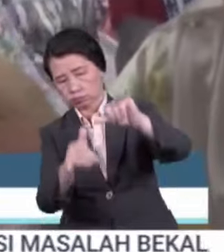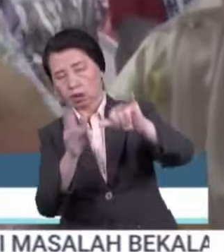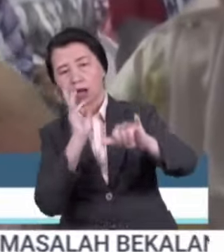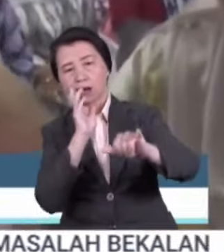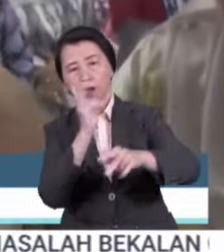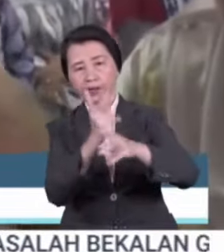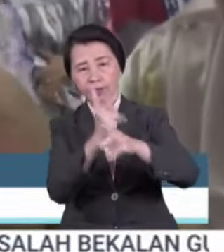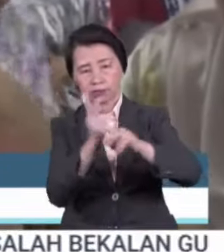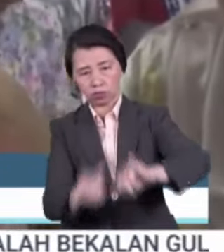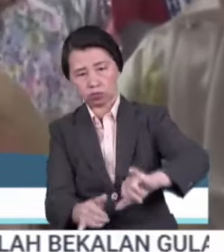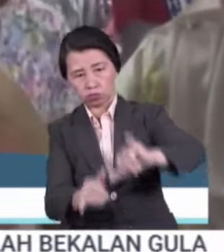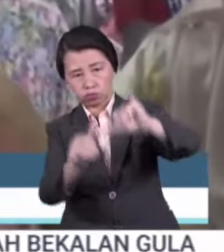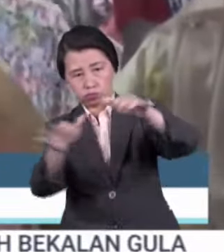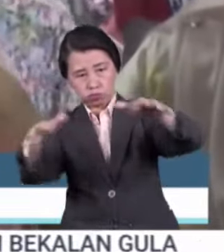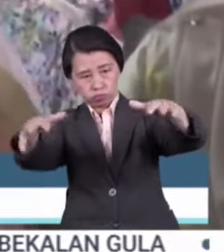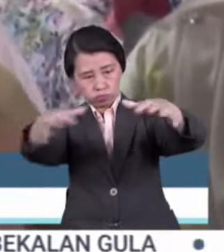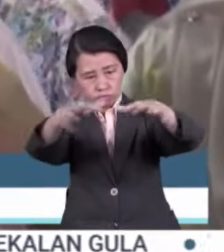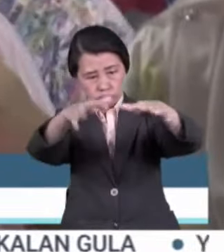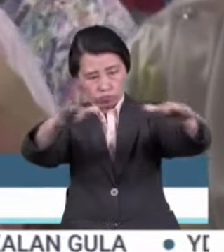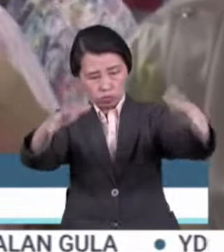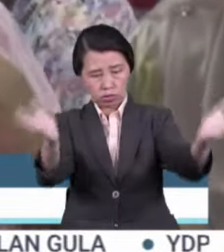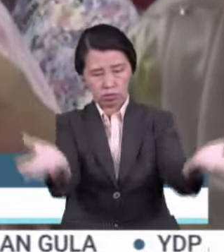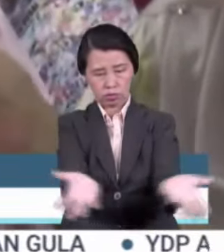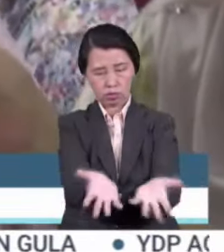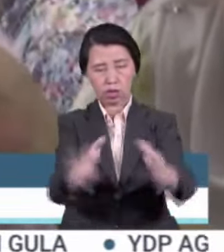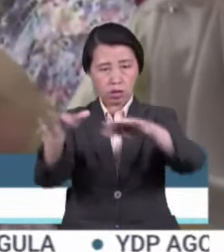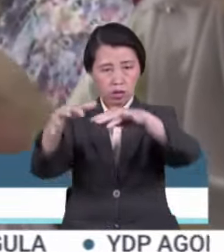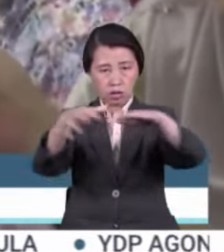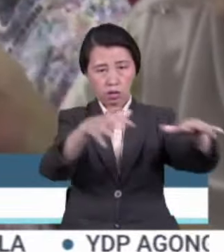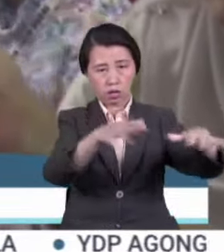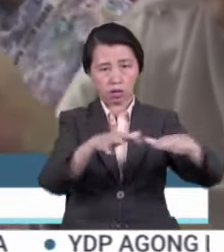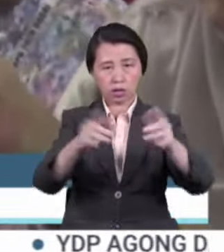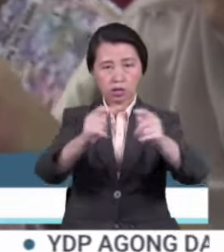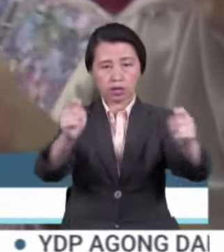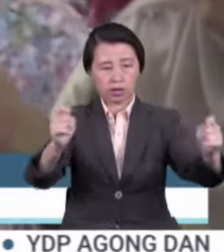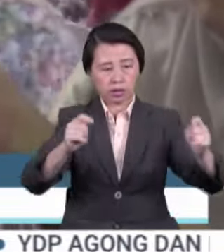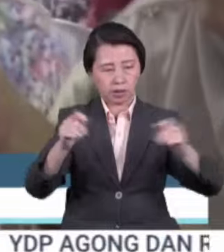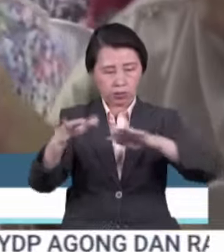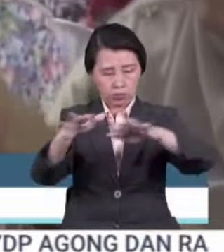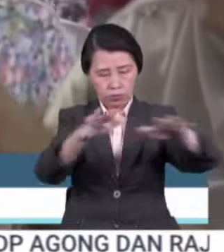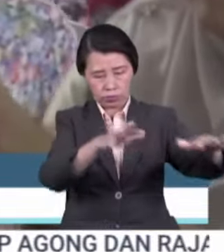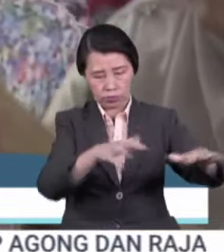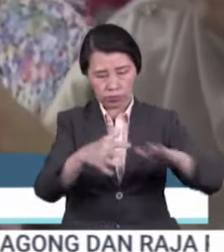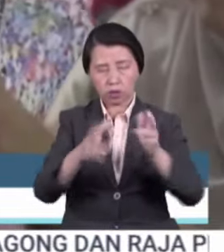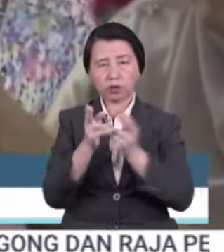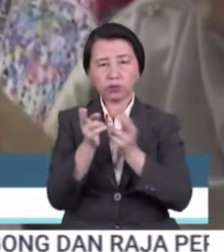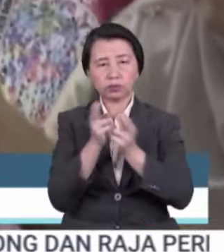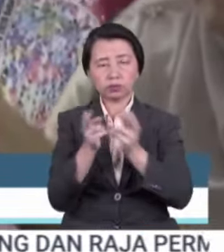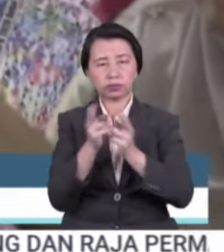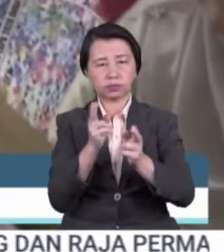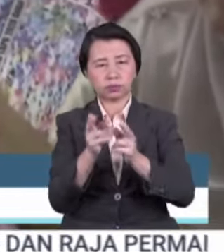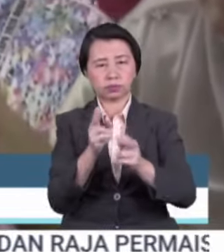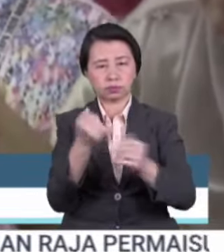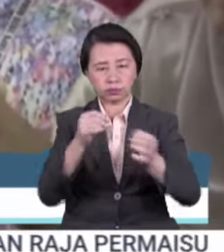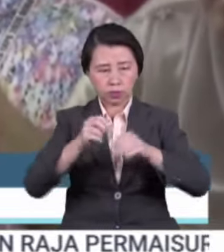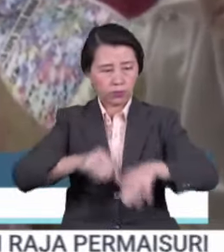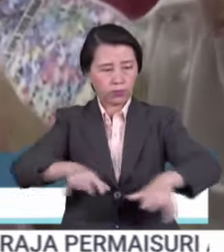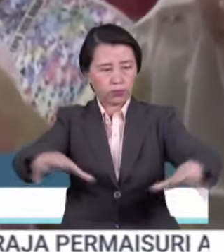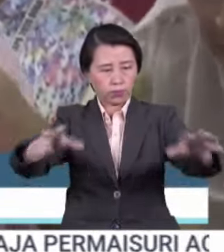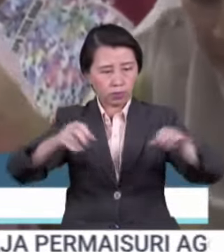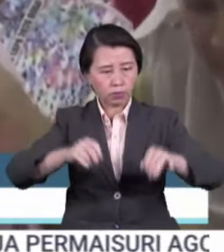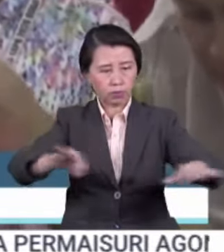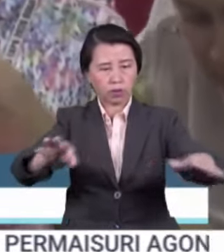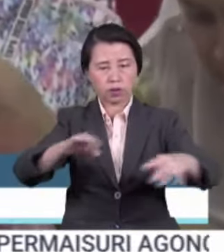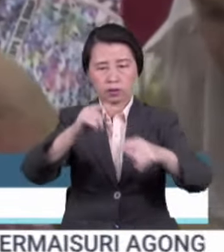air pada taraf maksimum semua takungan air kita sedang mengusahakan kadar penjuraian